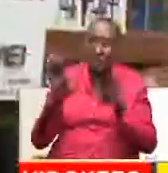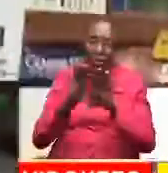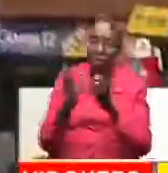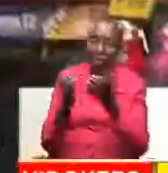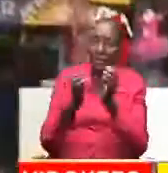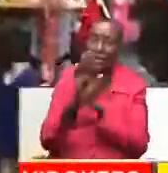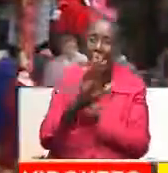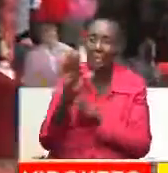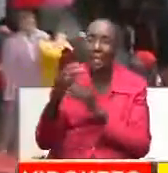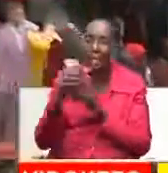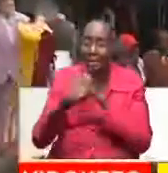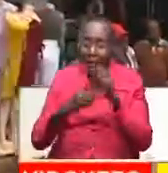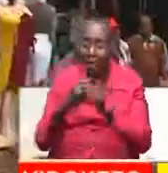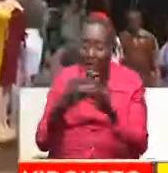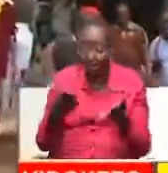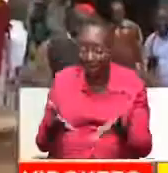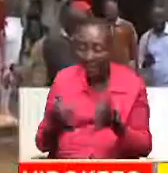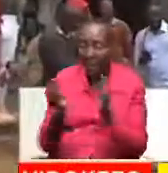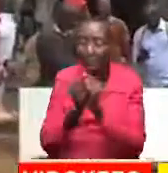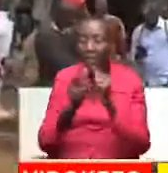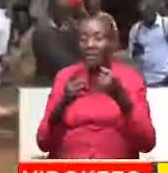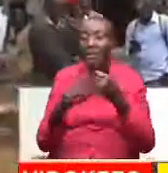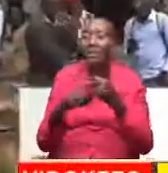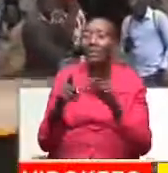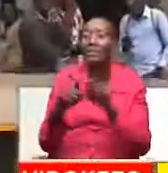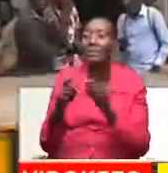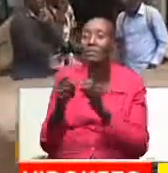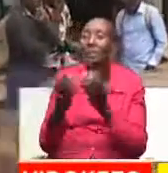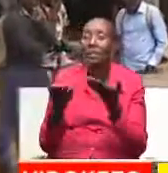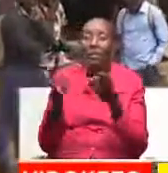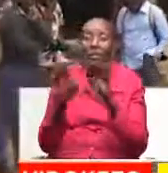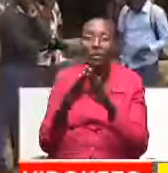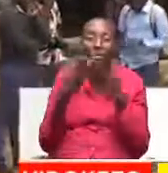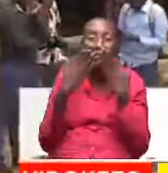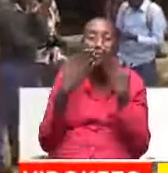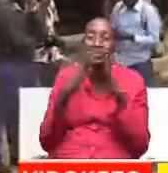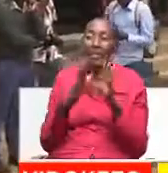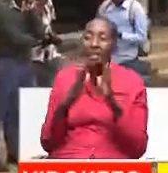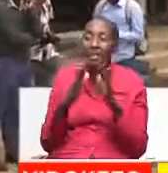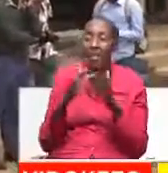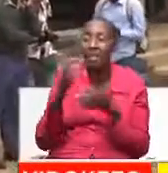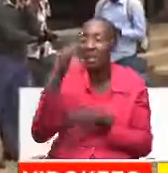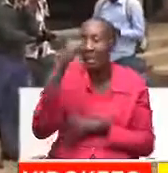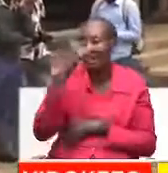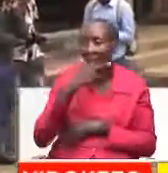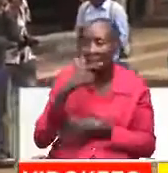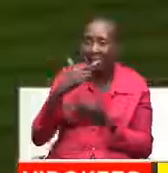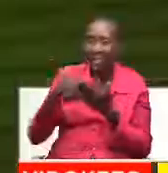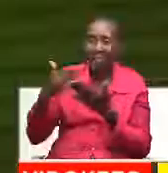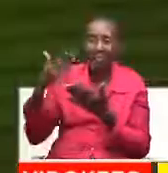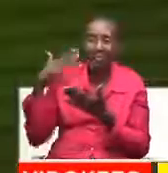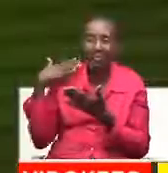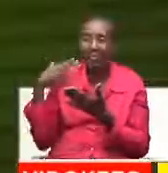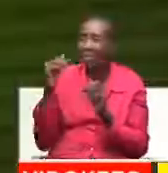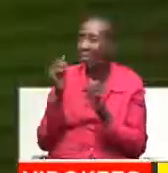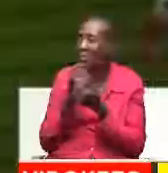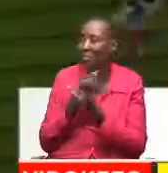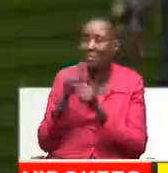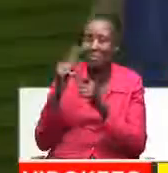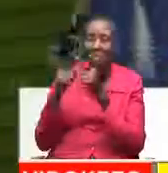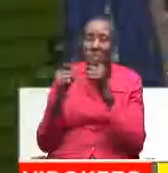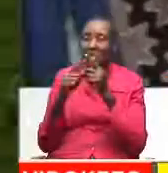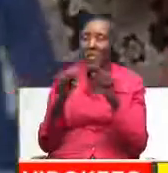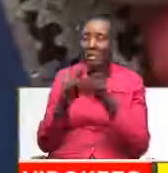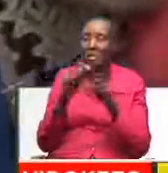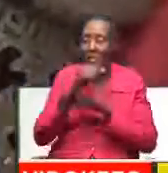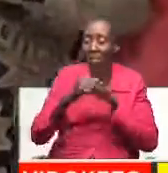watu 17 tayari wamefunga biashara zao, tukio ambalo lilikuwa nandra sana mjini Thika miaka ya hapo awali. Mwaka uliopita wale